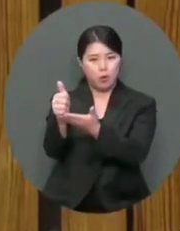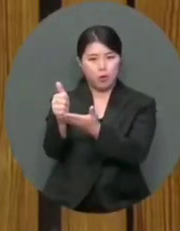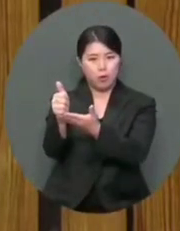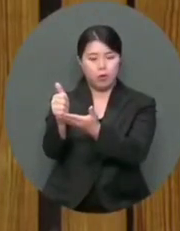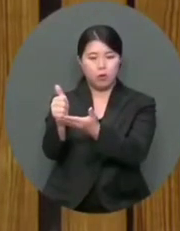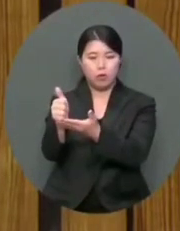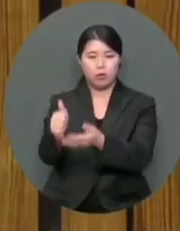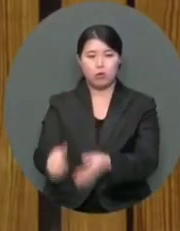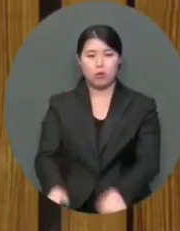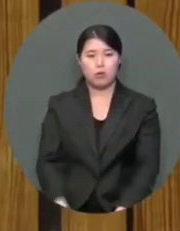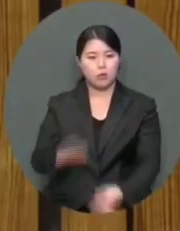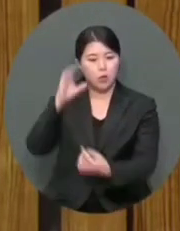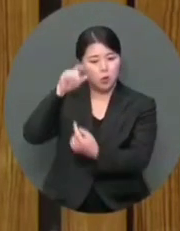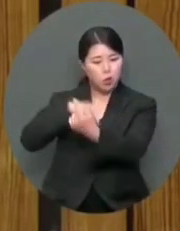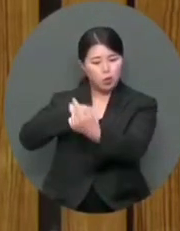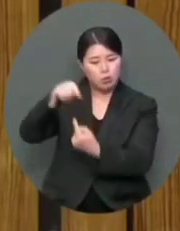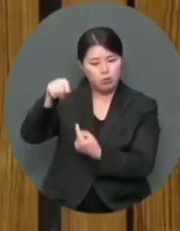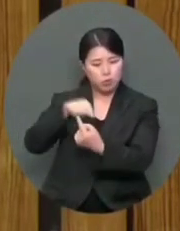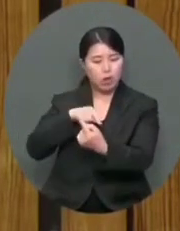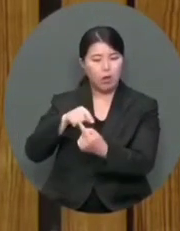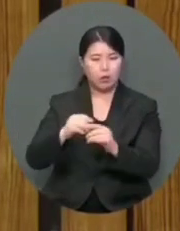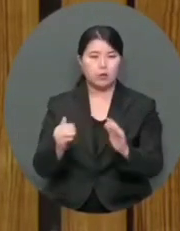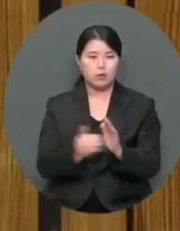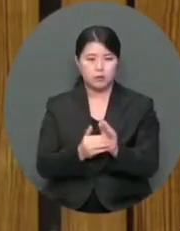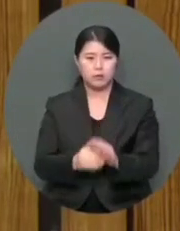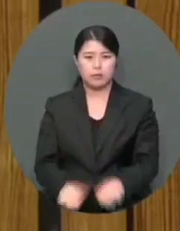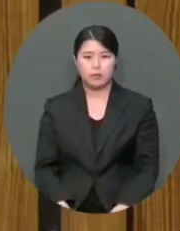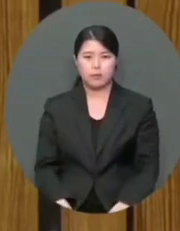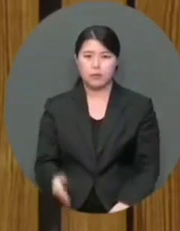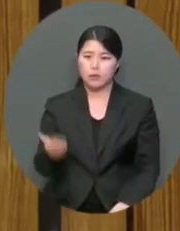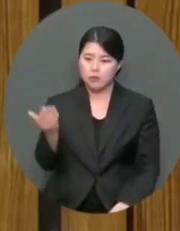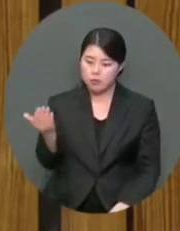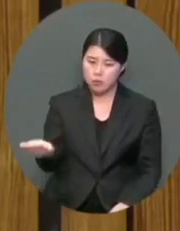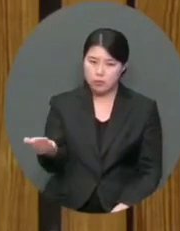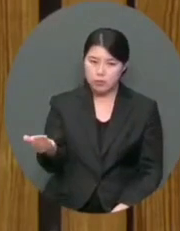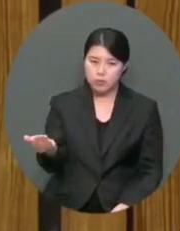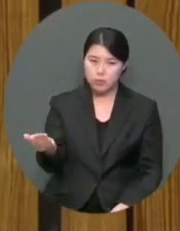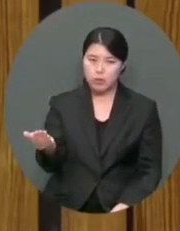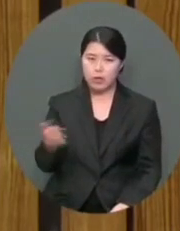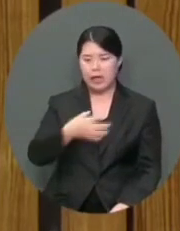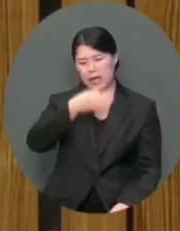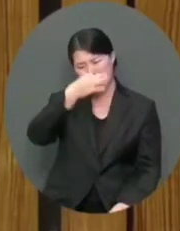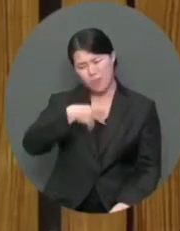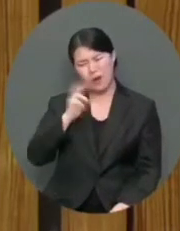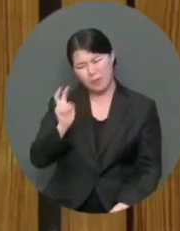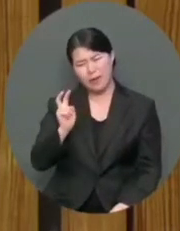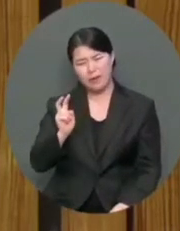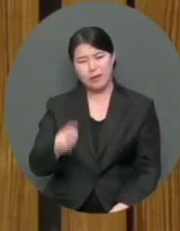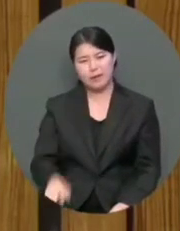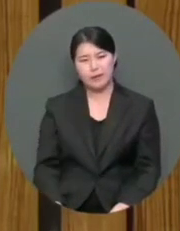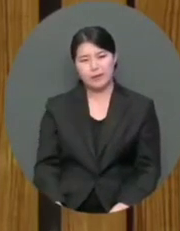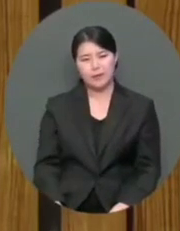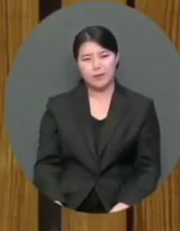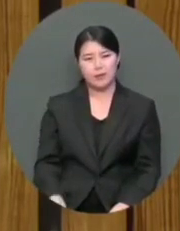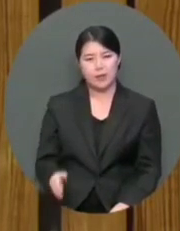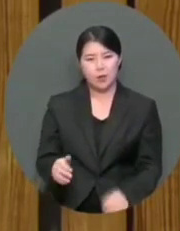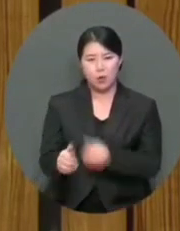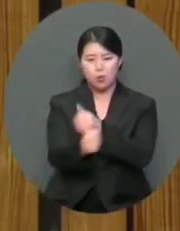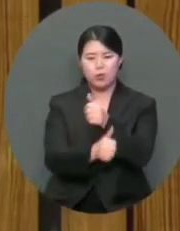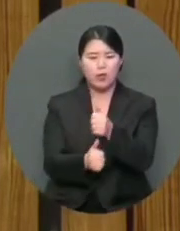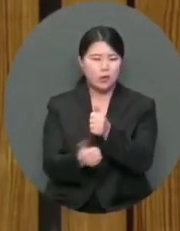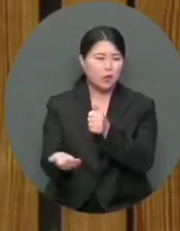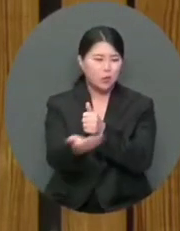대한 청문회를 실시했습니다. 아마 후보자께서도 굉장히 힘드셨겠지만은 우리 위원님들도